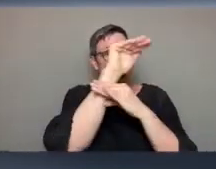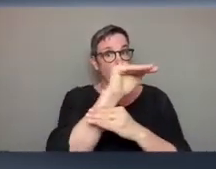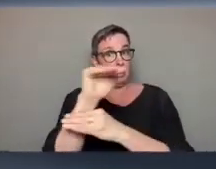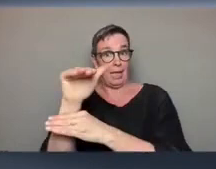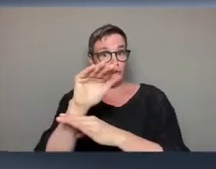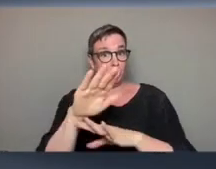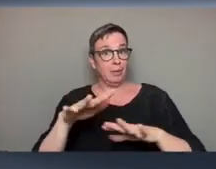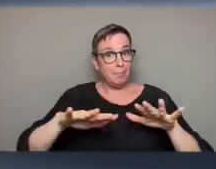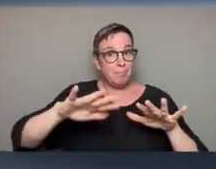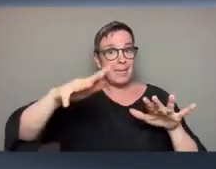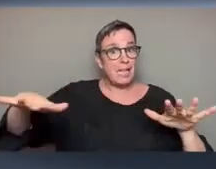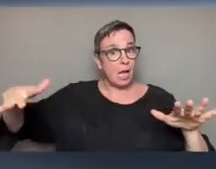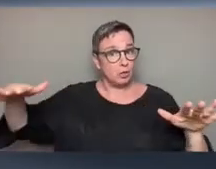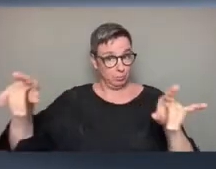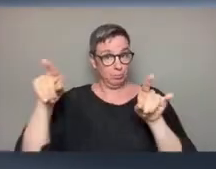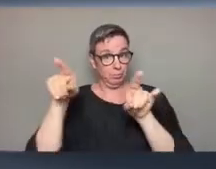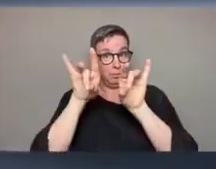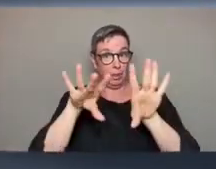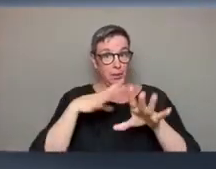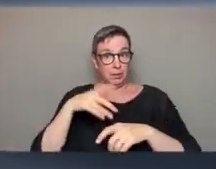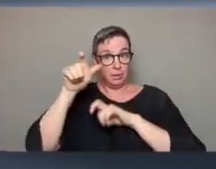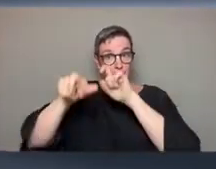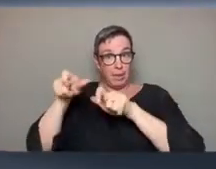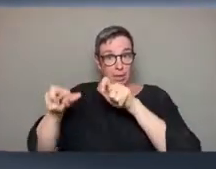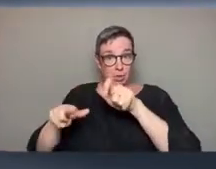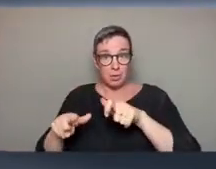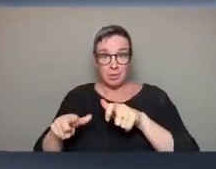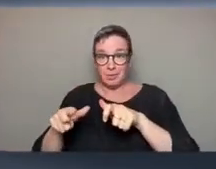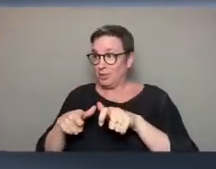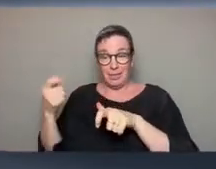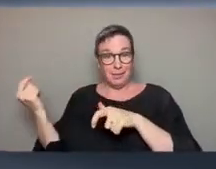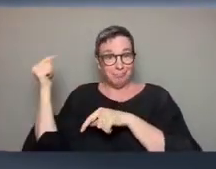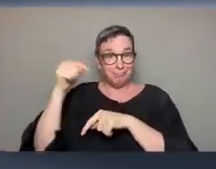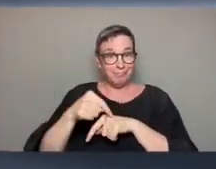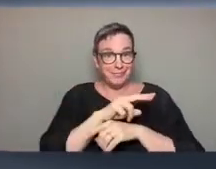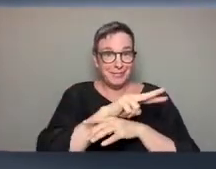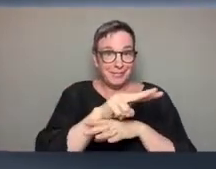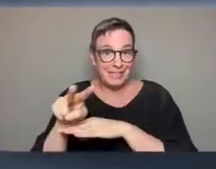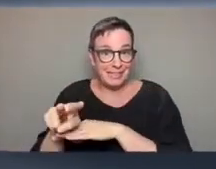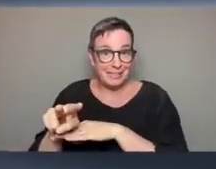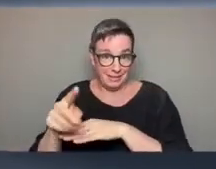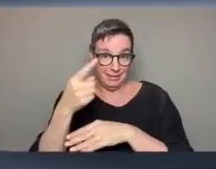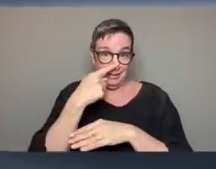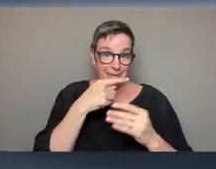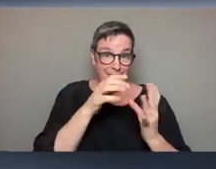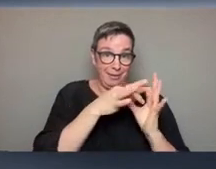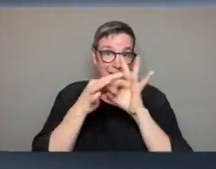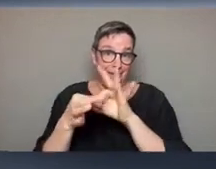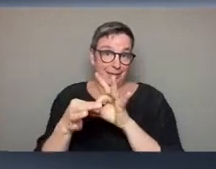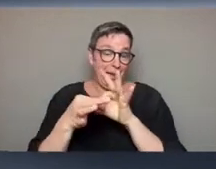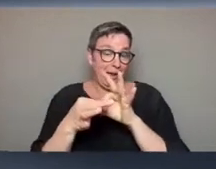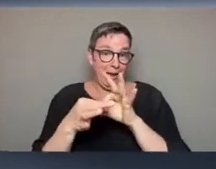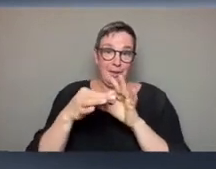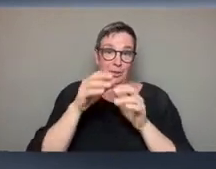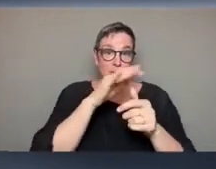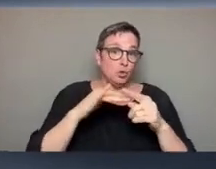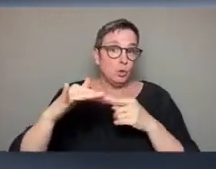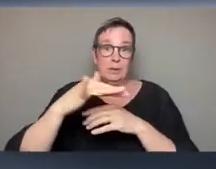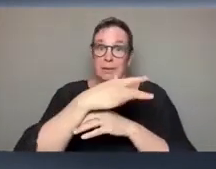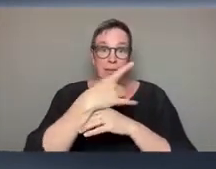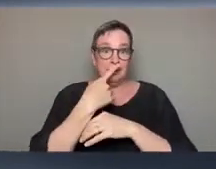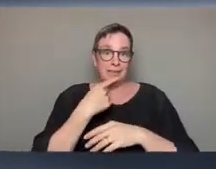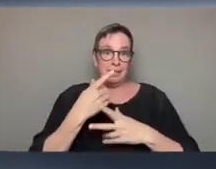nature, d'offrir la possibilité à leur population de les découvrir. Et cette mission est donc liée aux valeurs sociales des parcs qui visent une